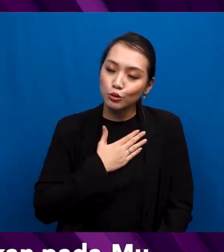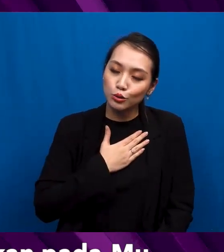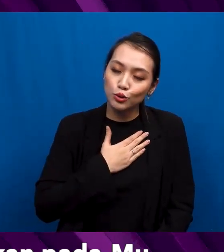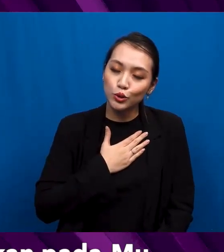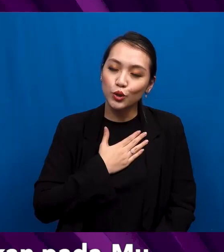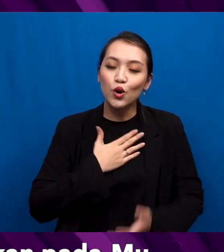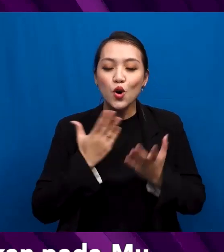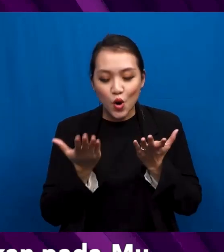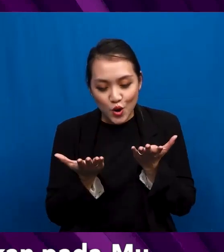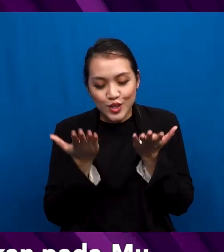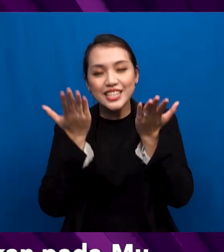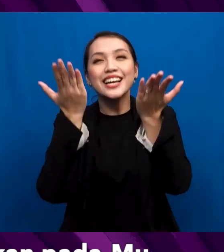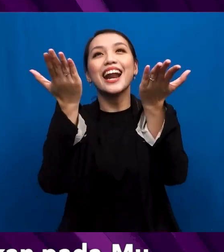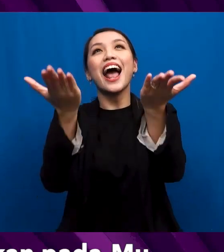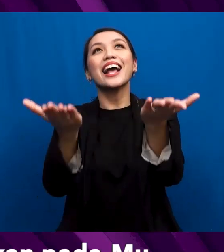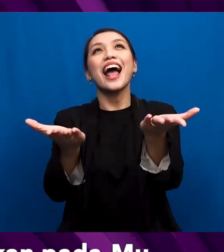Ku